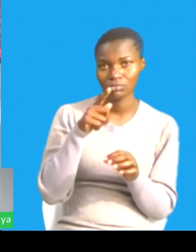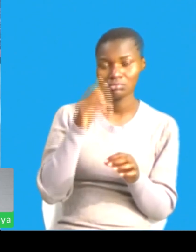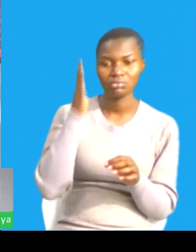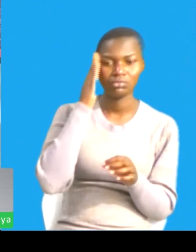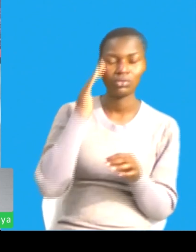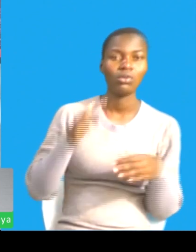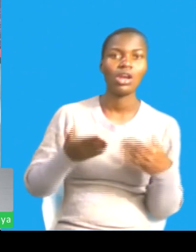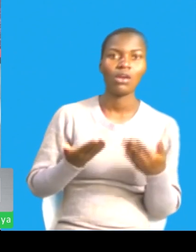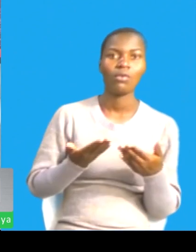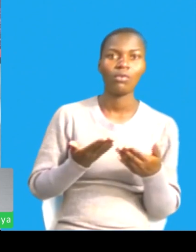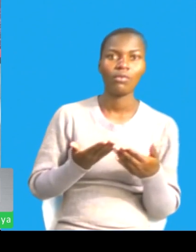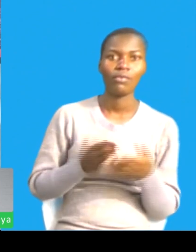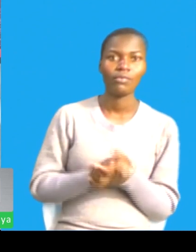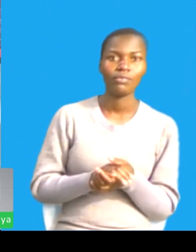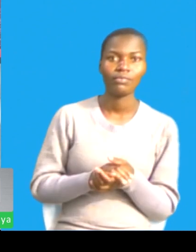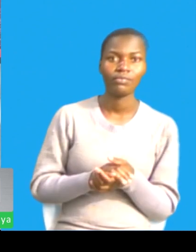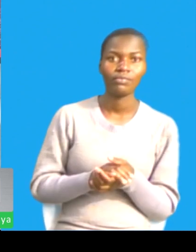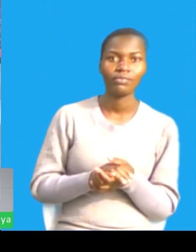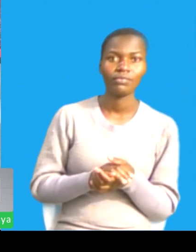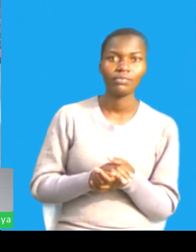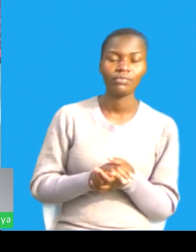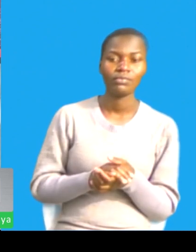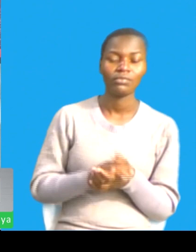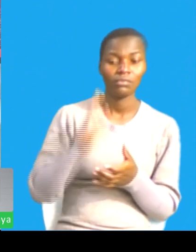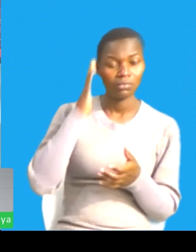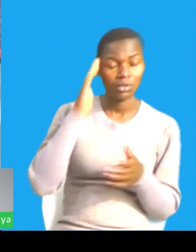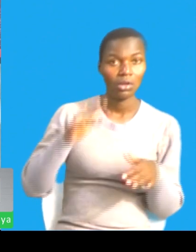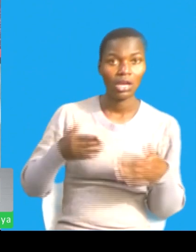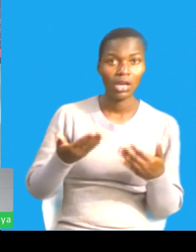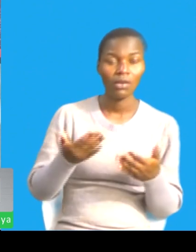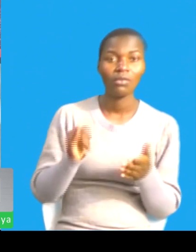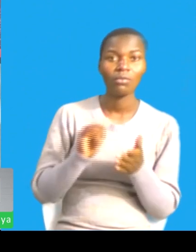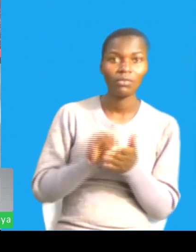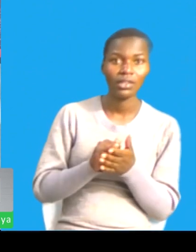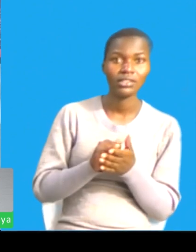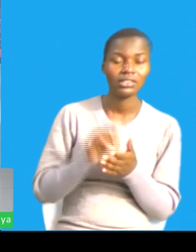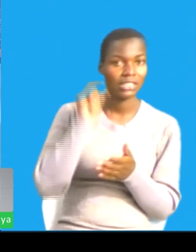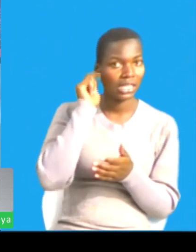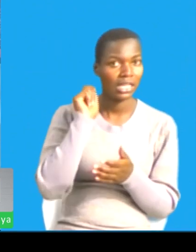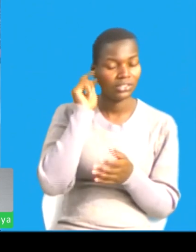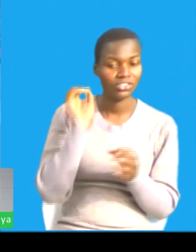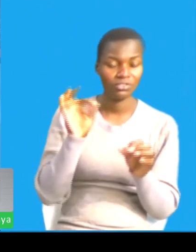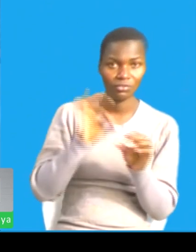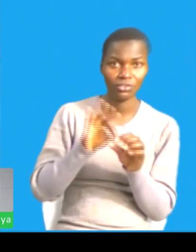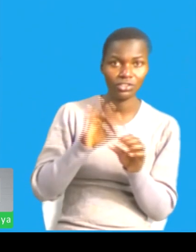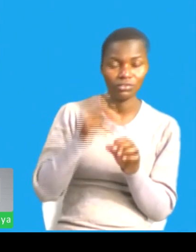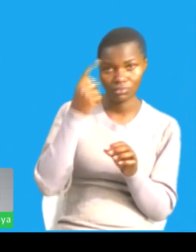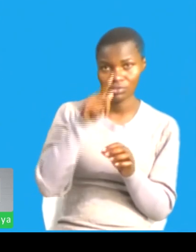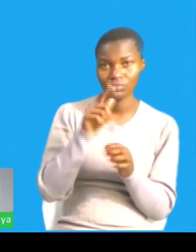for? How do you know that ule Mkalenjin alikupigia kura? You are assuming anaweza kwa kukupigia